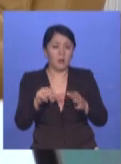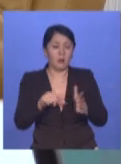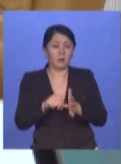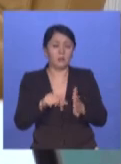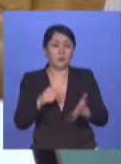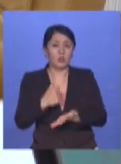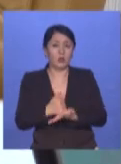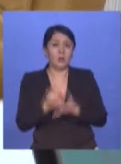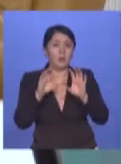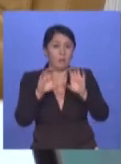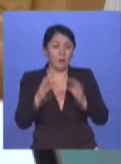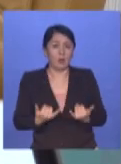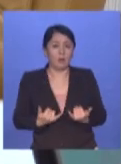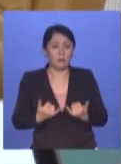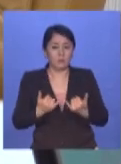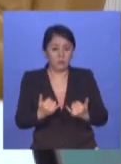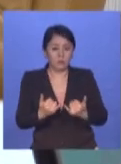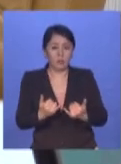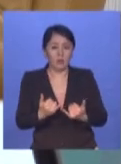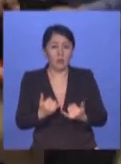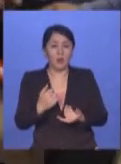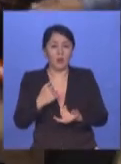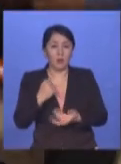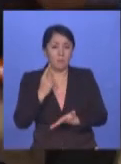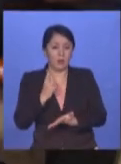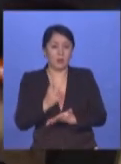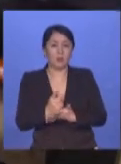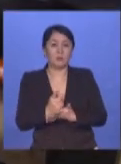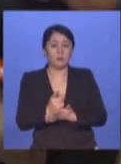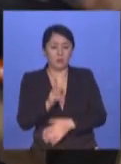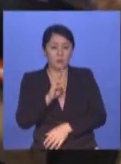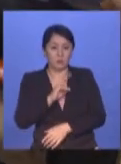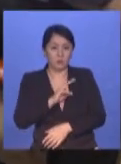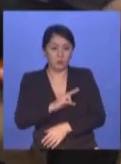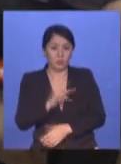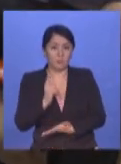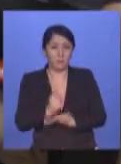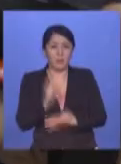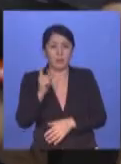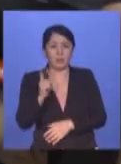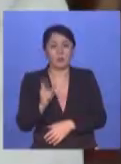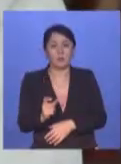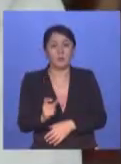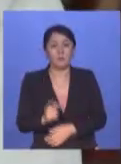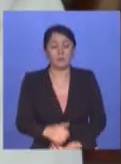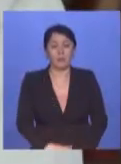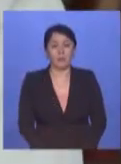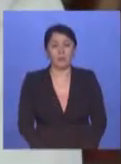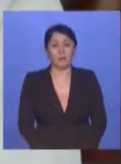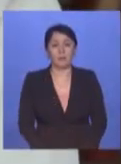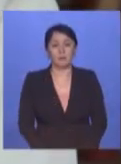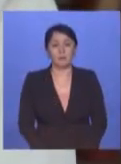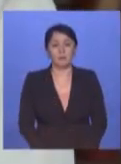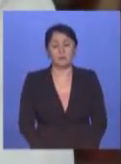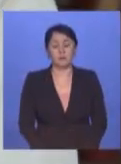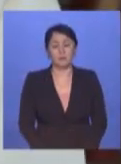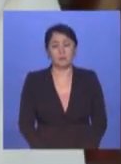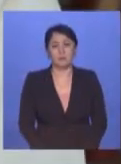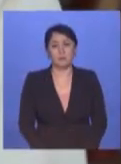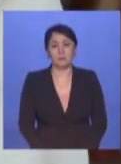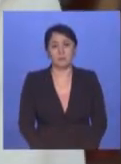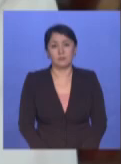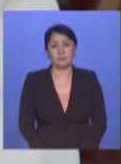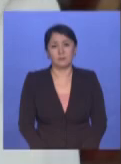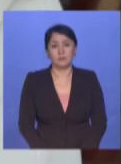ата заңымызды құрметтеп, оған бағыну әр азаматтың парыз екені тағы бір қайталанып еске салынды. Демократиялық